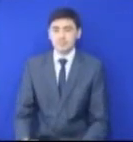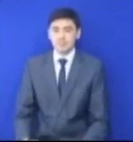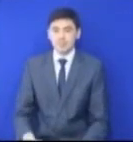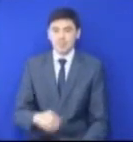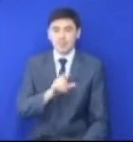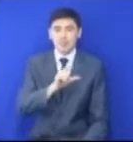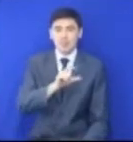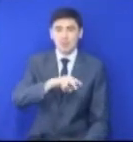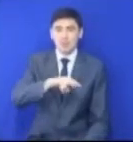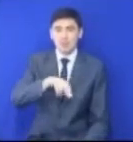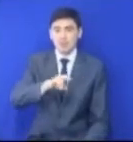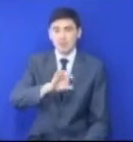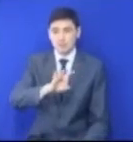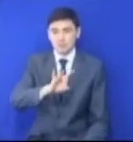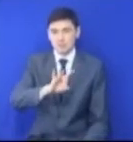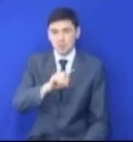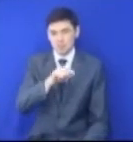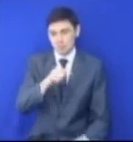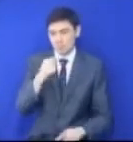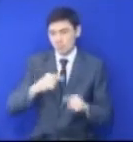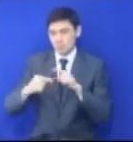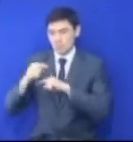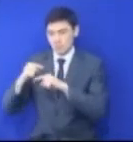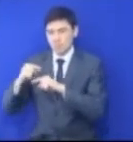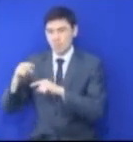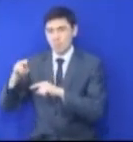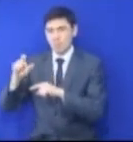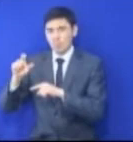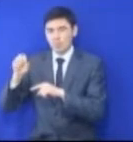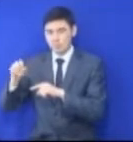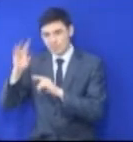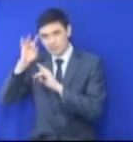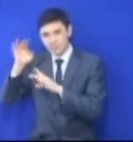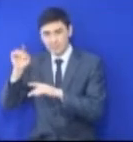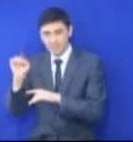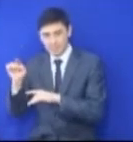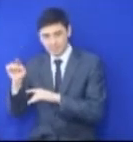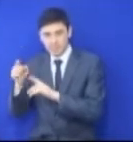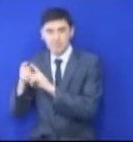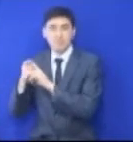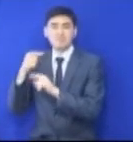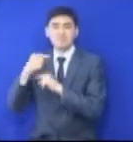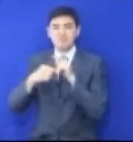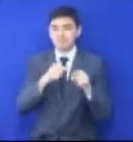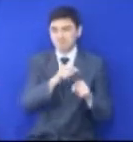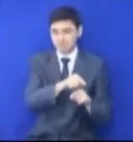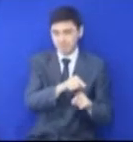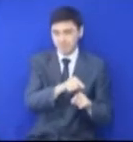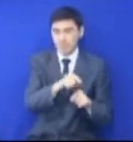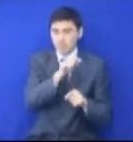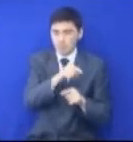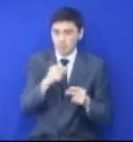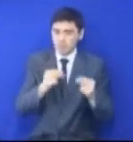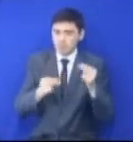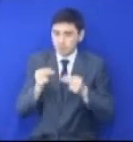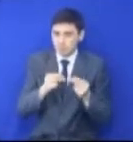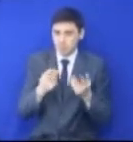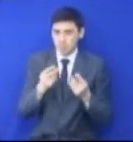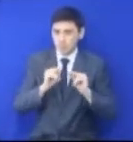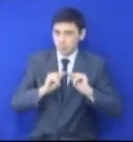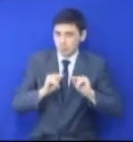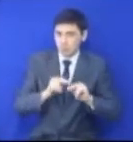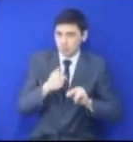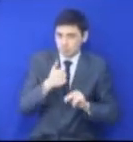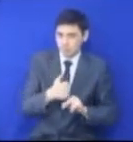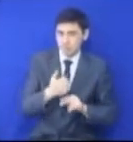Ельдар является потомком известного поэта. Видно, что к сегодняшнему мероприятию он хорошо подготовился. Он прекрасный художник и уважаемый